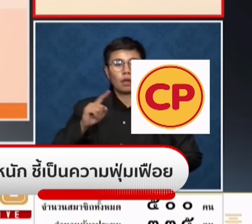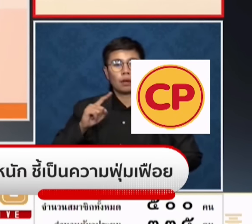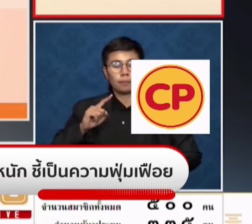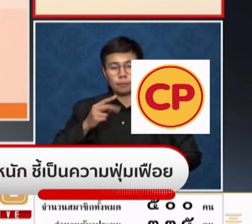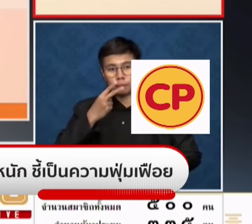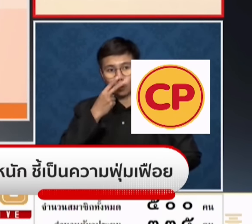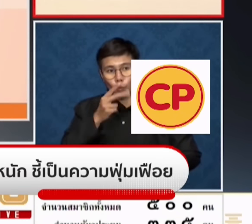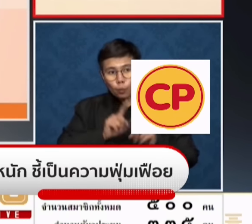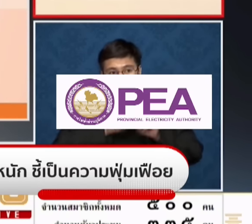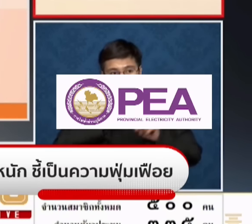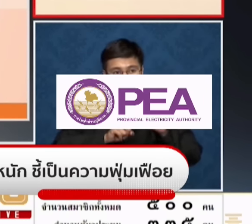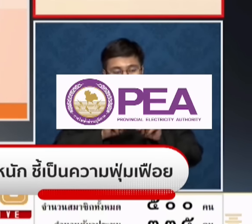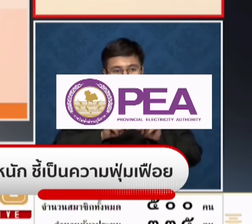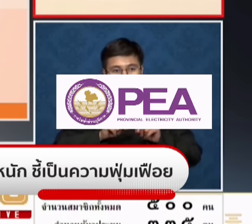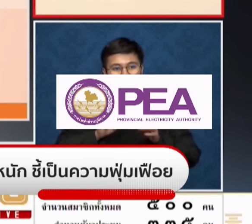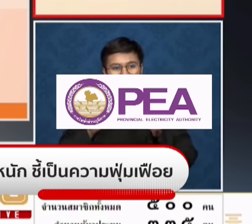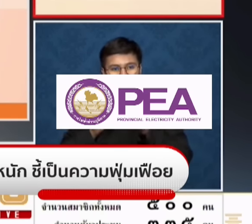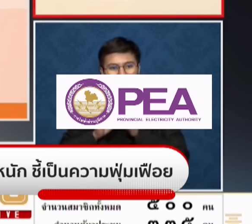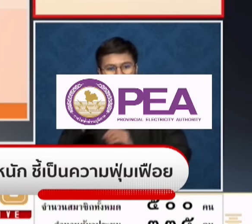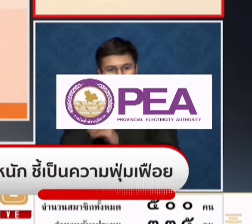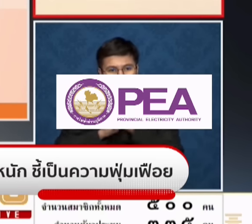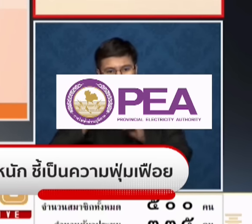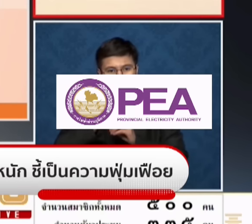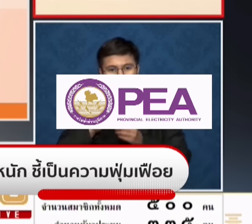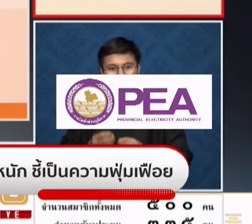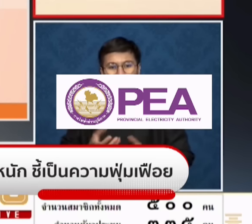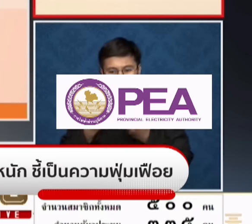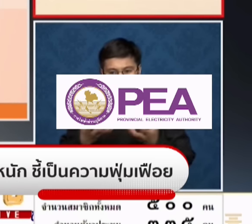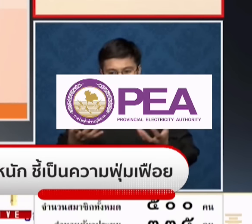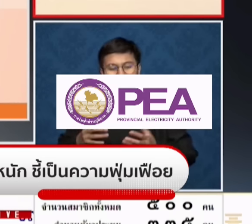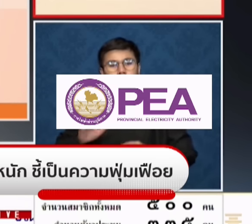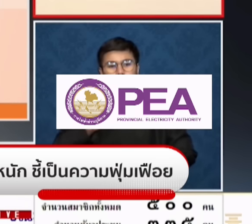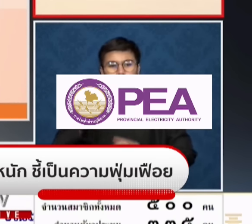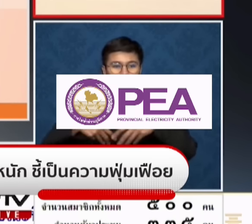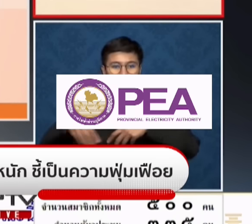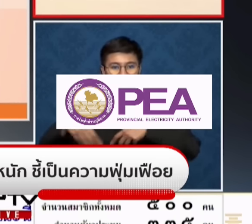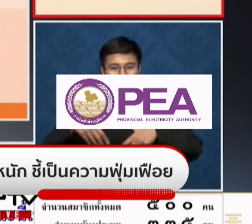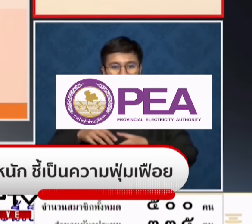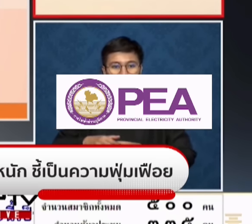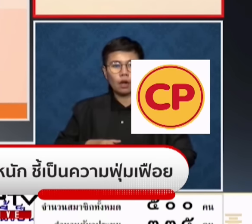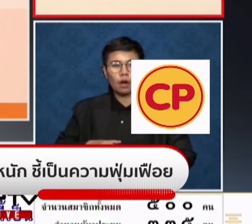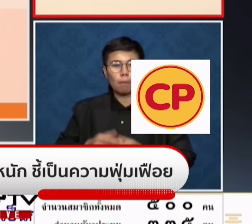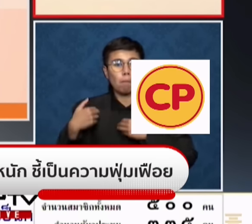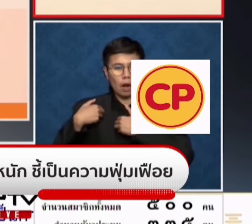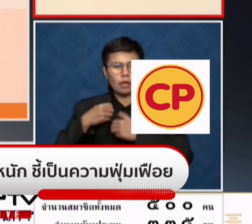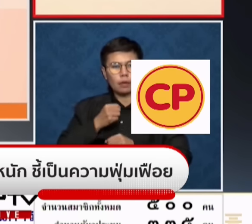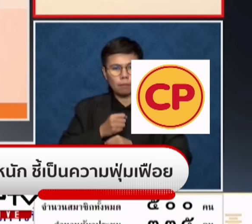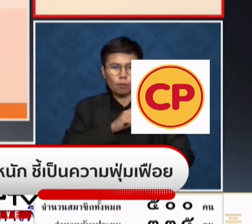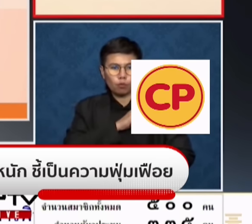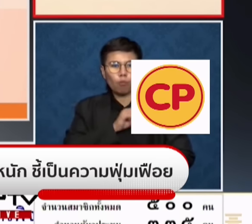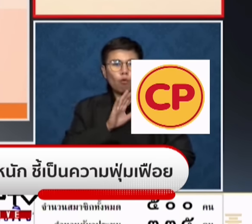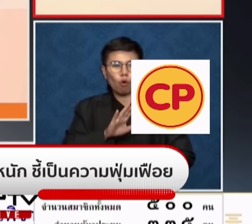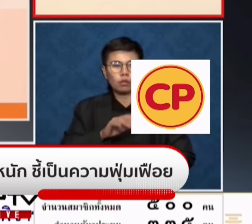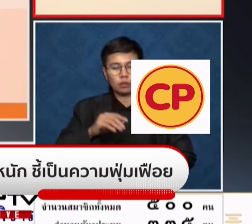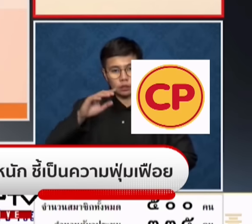ได้ว่าในส่วนของความปลอดภัยในชีวิตและทรัพย์สินของประชาชนซึ่งเป็นภารกิจหลักของตำรวจมีปัญหาม